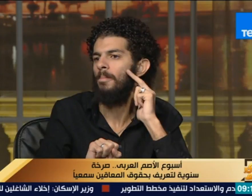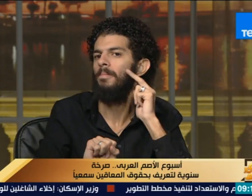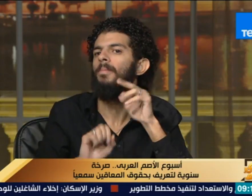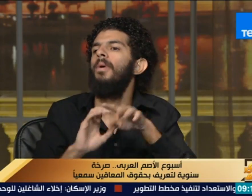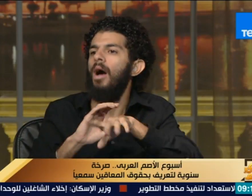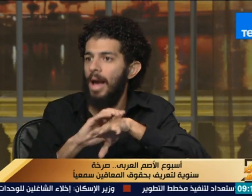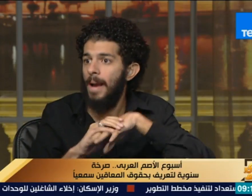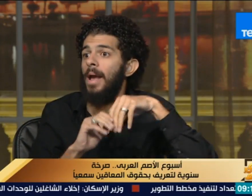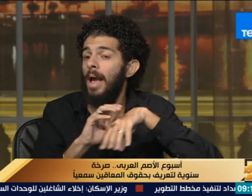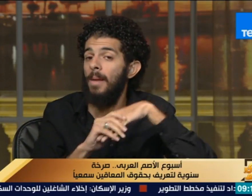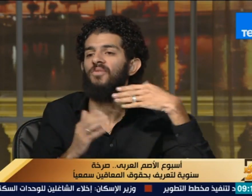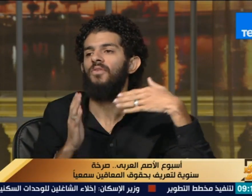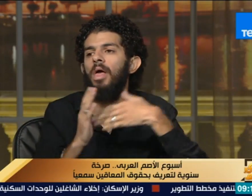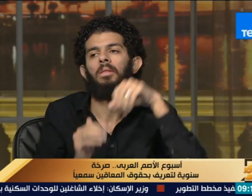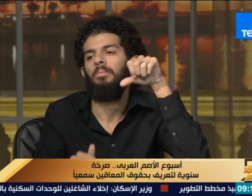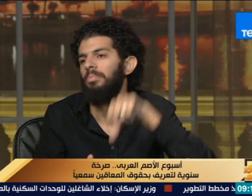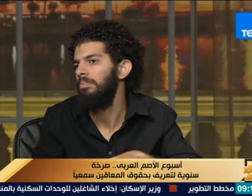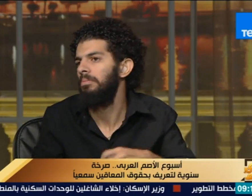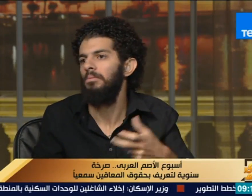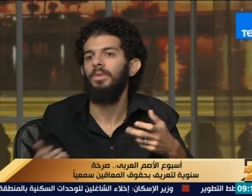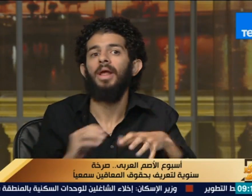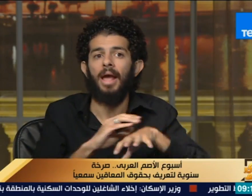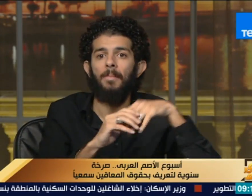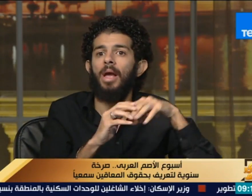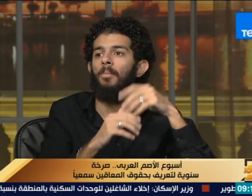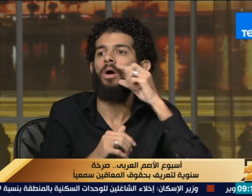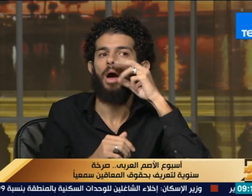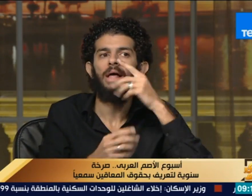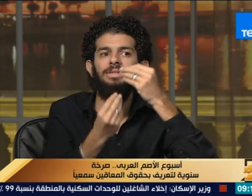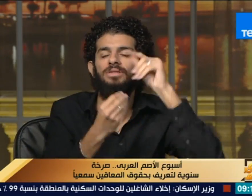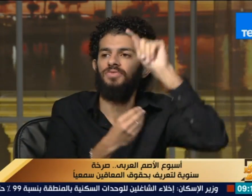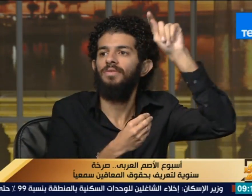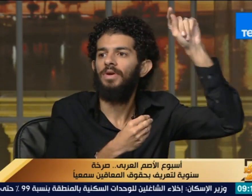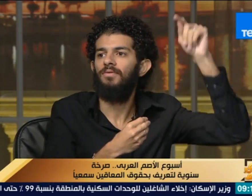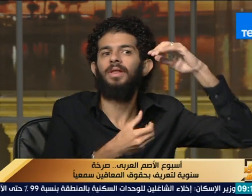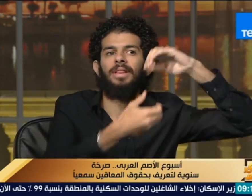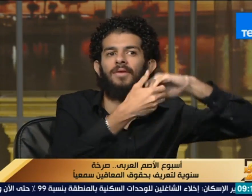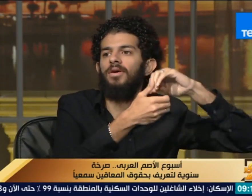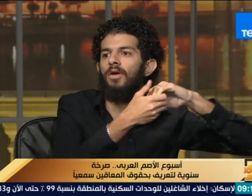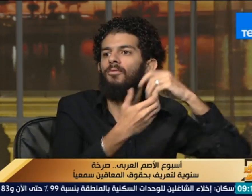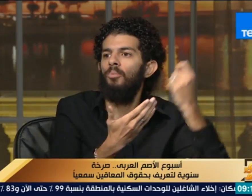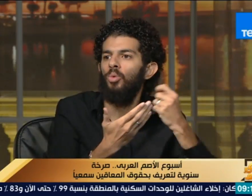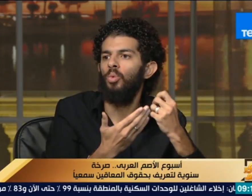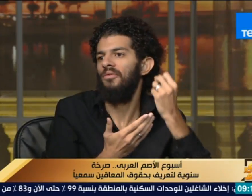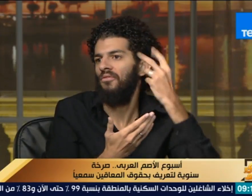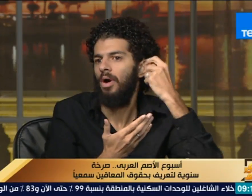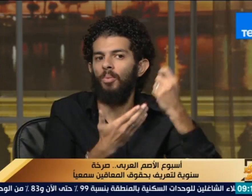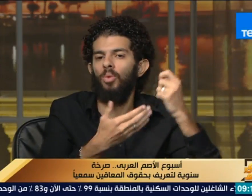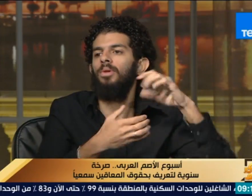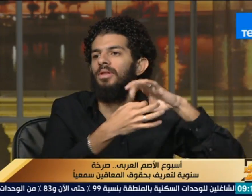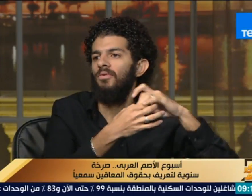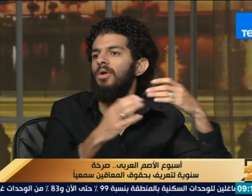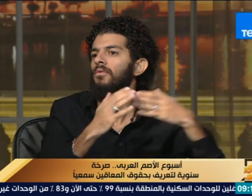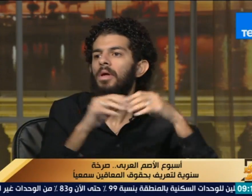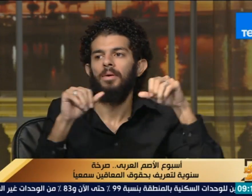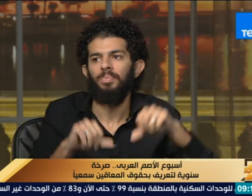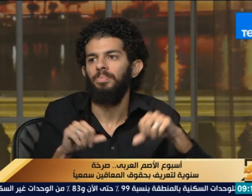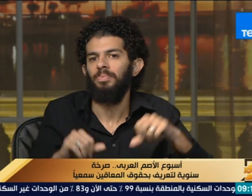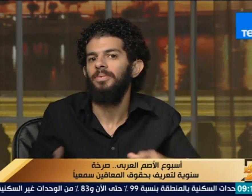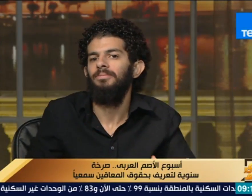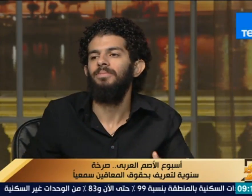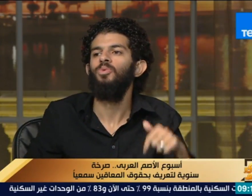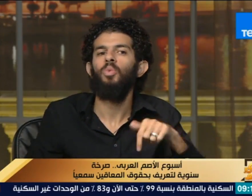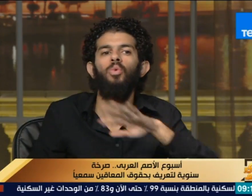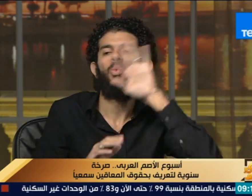كان نفسي ان احنا نعمل قناه خاصه بالصوم، حاولنا كتير وقدمنا اوراق كتيره بس اترفضت. طبعا ناس كتيره